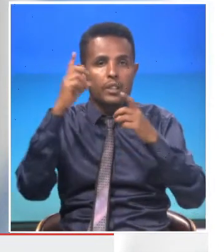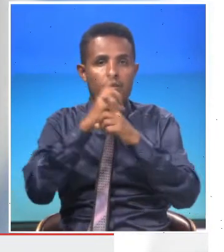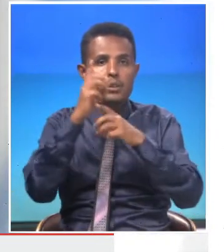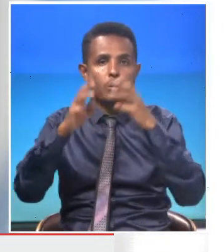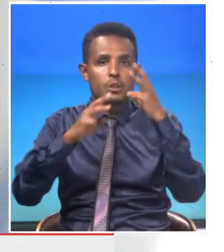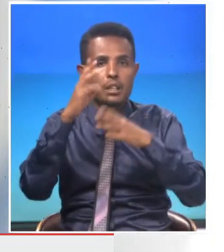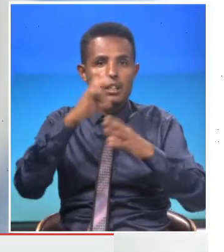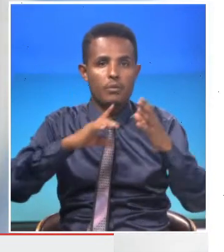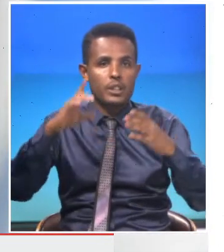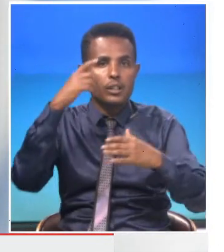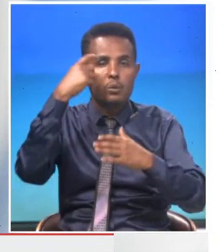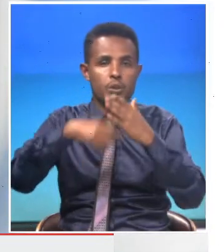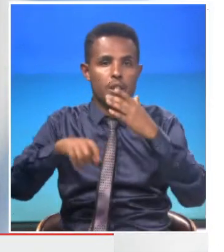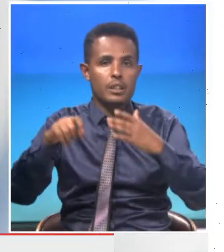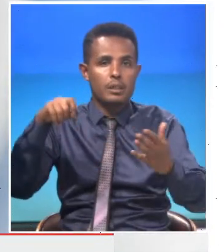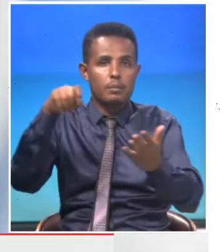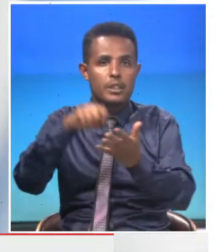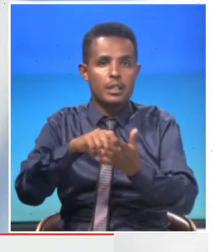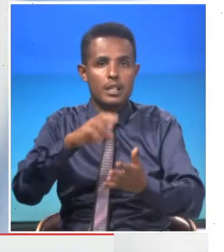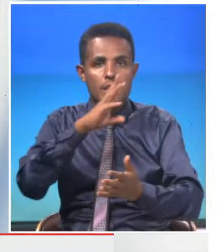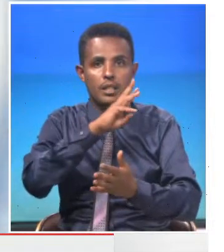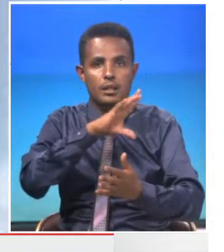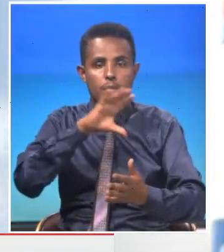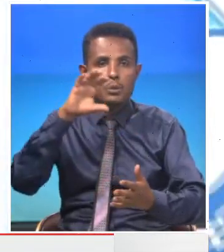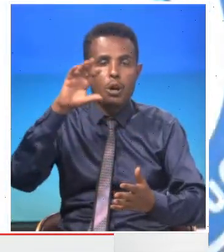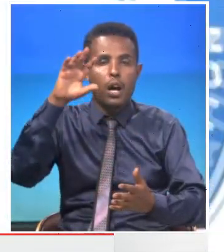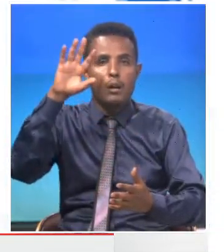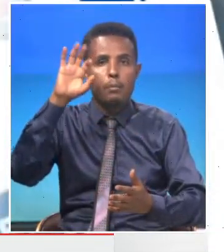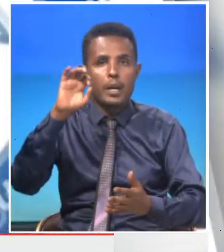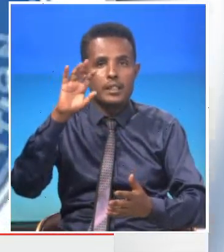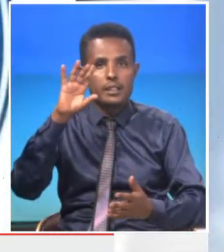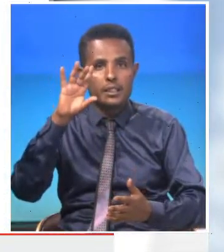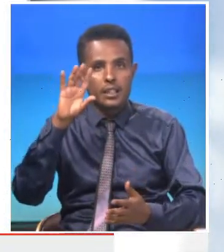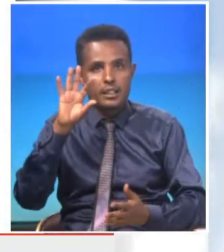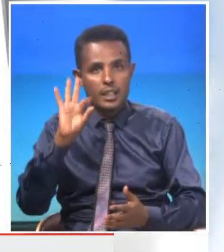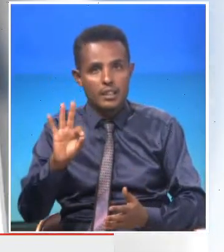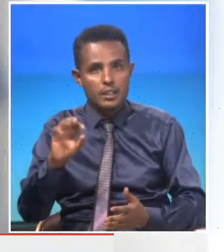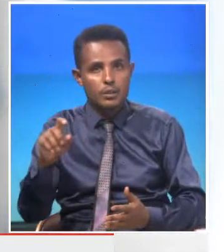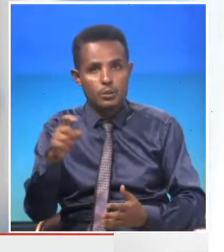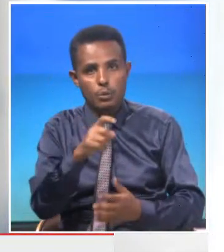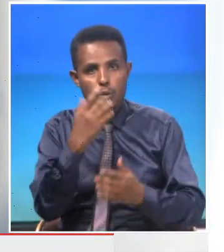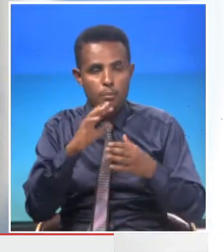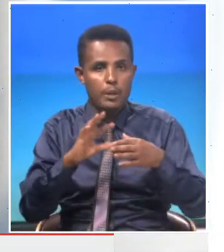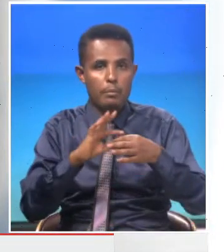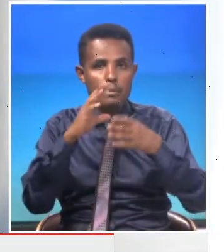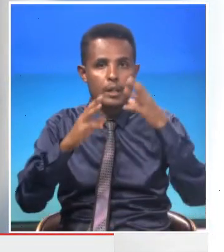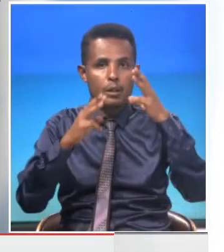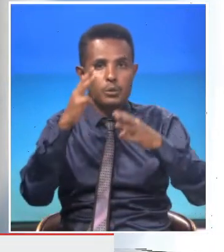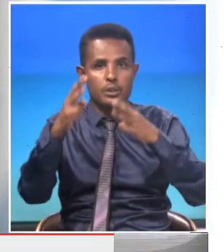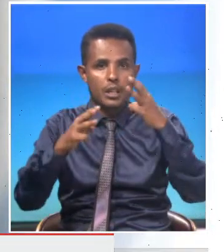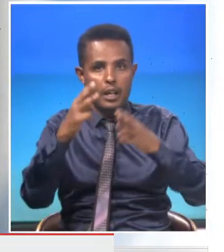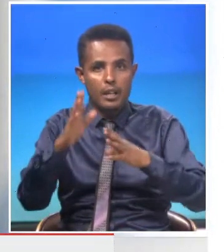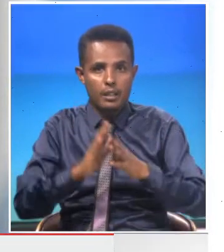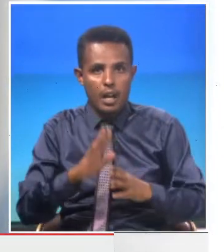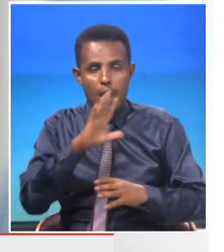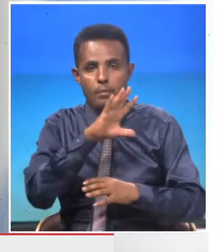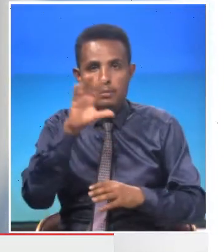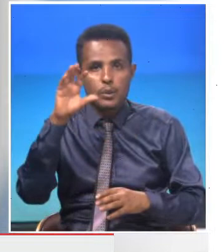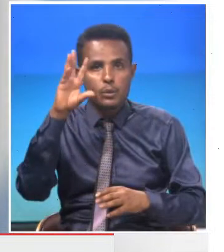ሳይንስ ከፍተኛ ውጤት ሆኖ የተመዘገበው 649 ሲሆን በማህበራዊ ሳይንስ 533 መሆኑንም